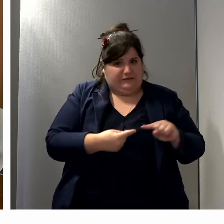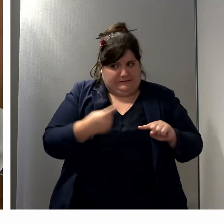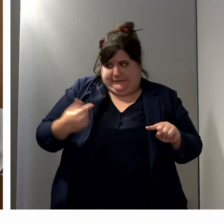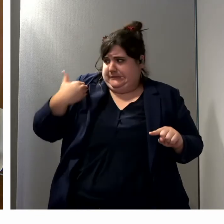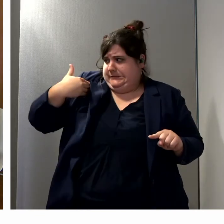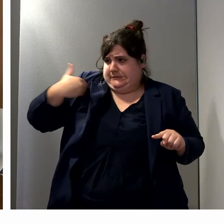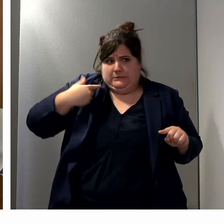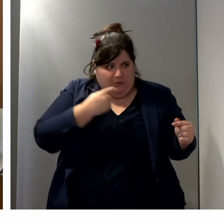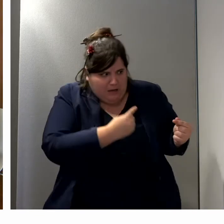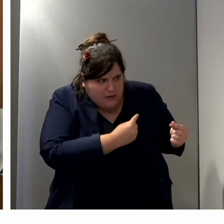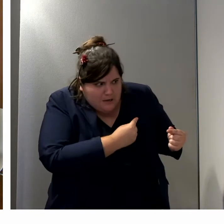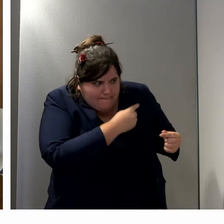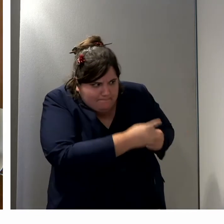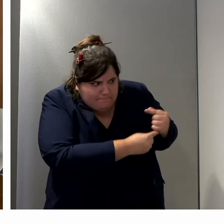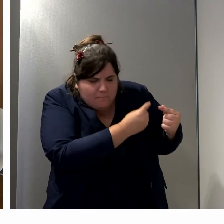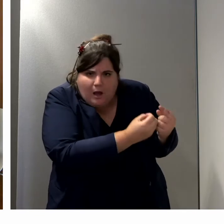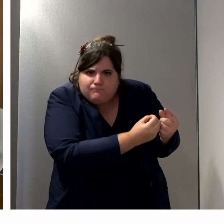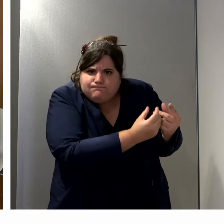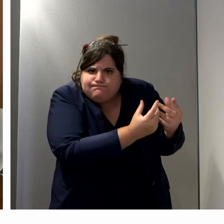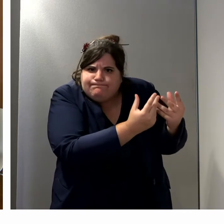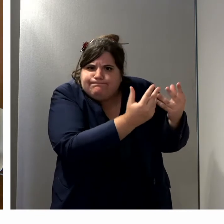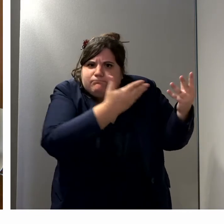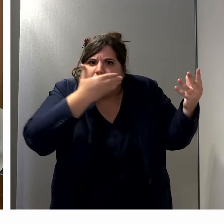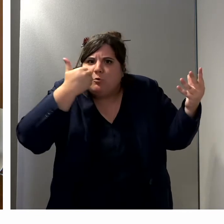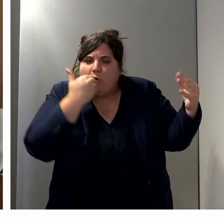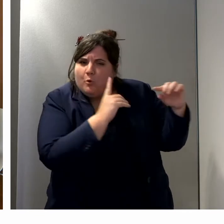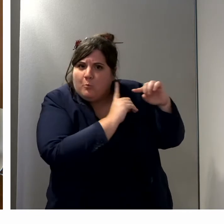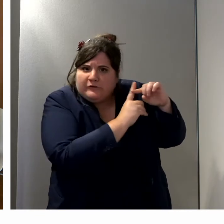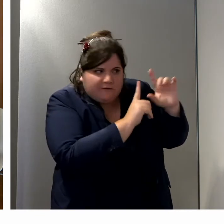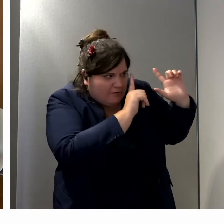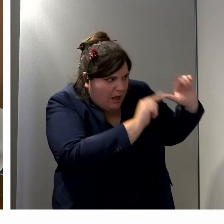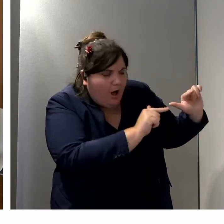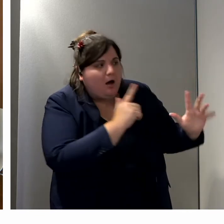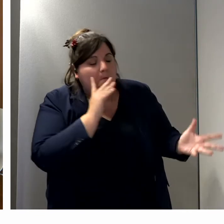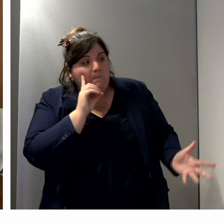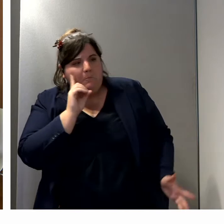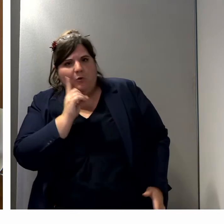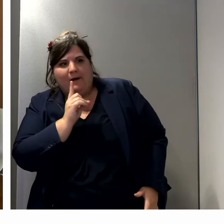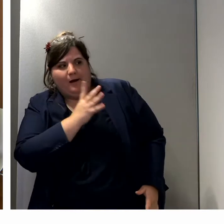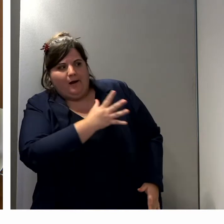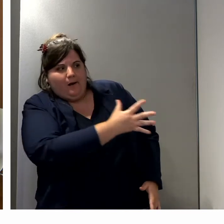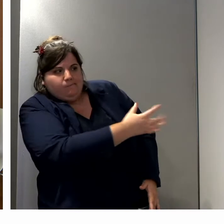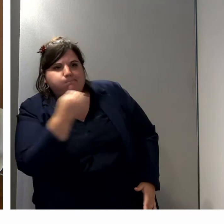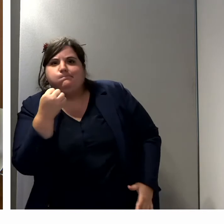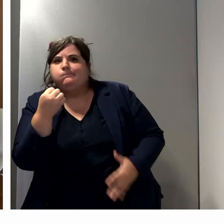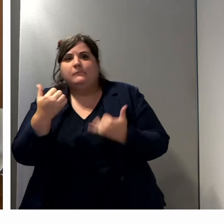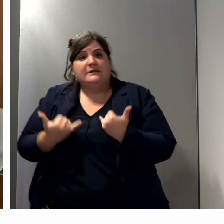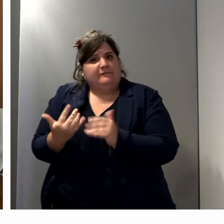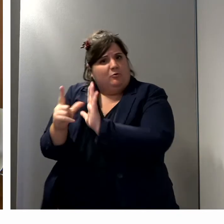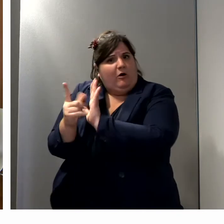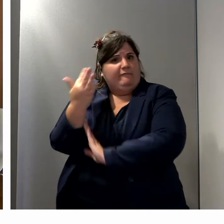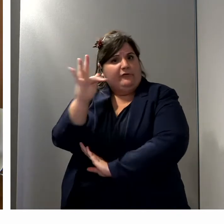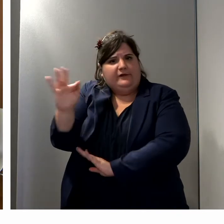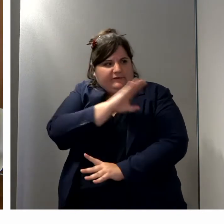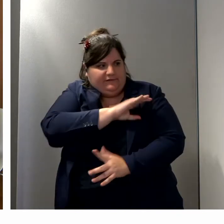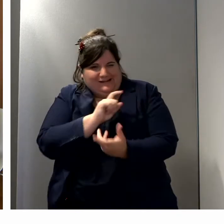seulement, donc on en voit apparaître les bénéfices et il serait intéressant peut-être de faire évoluer aussi la législation